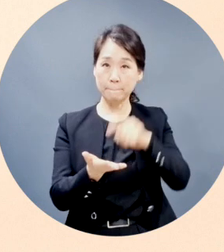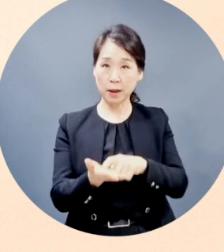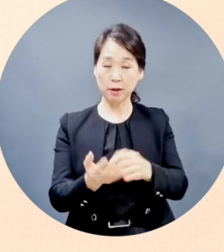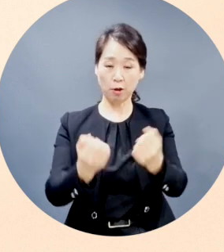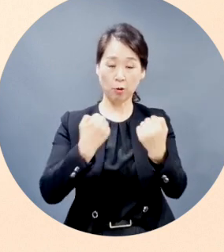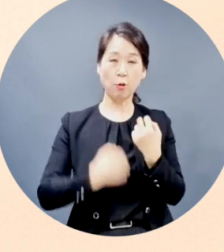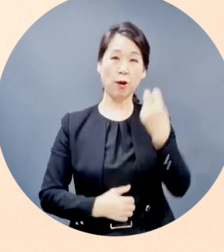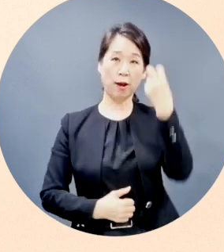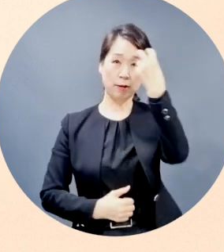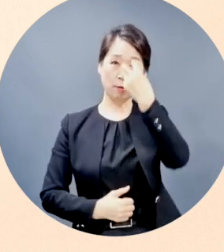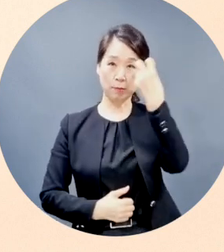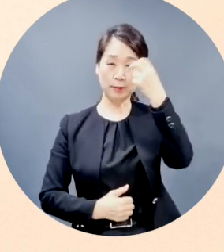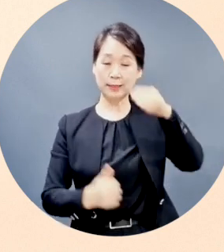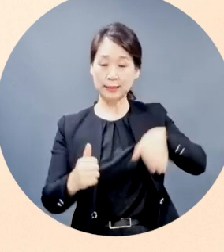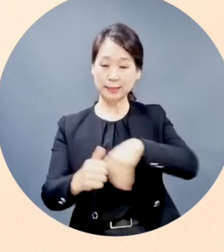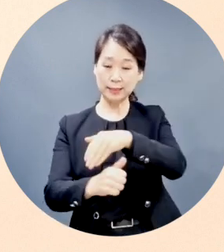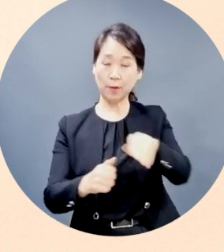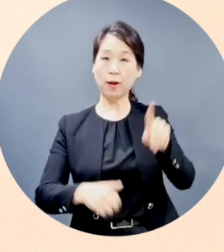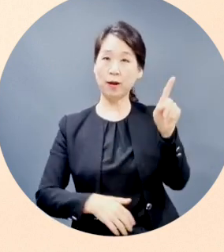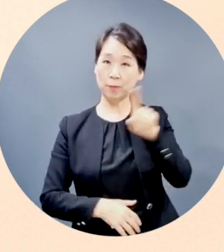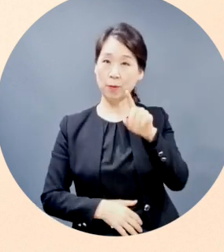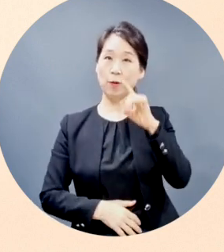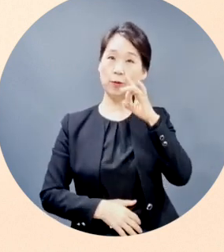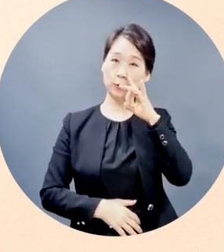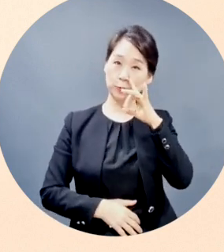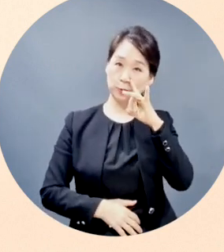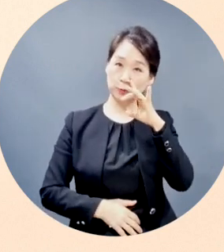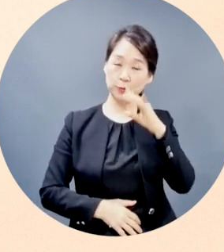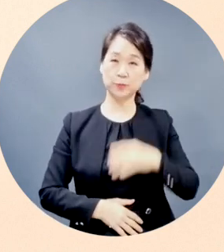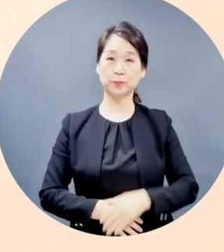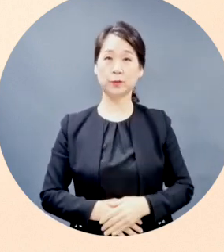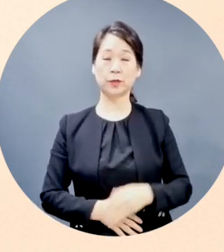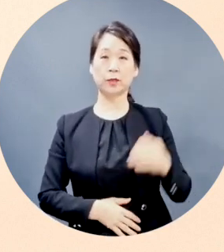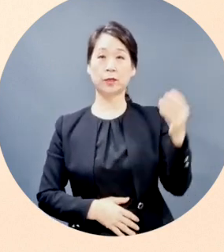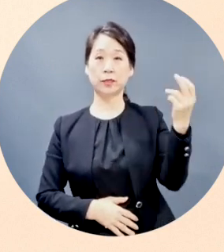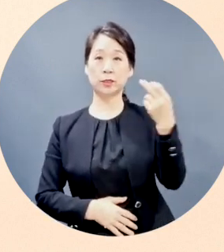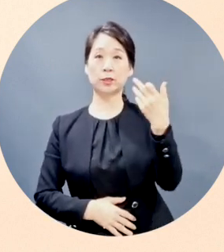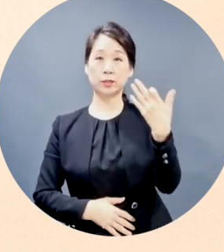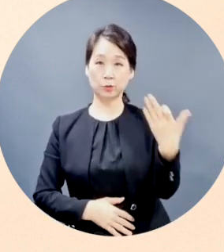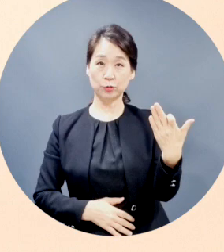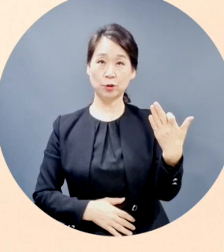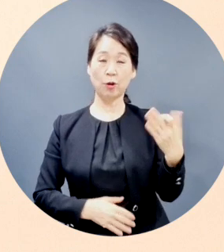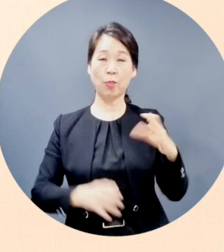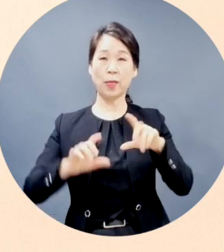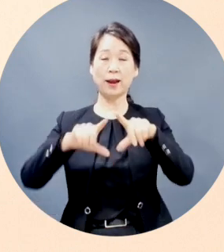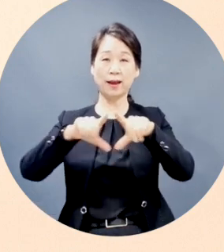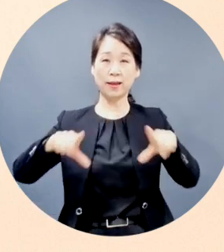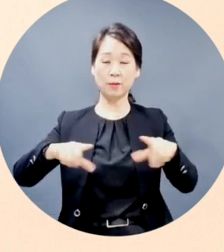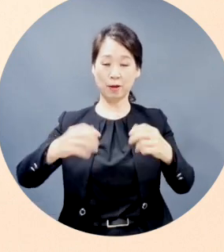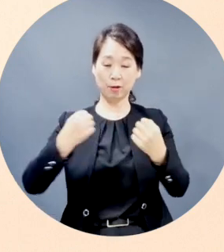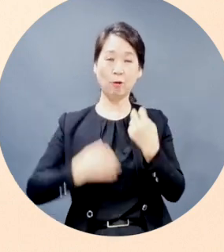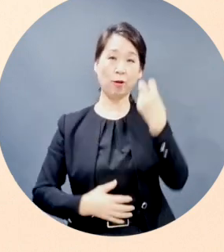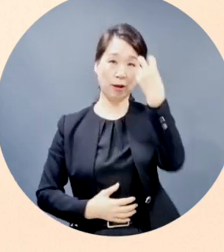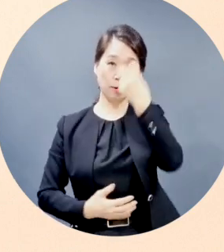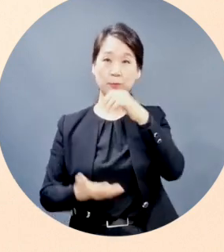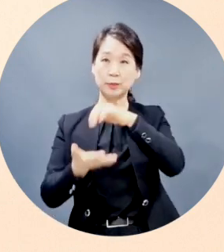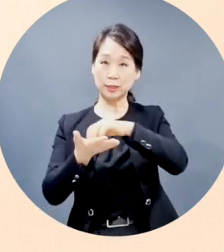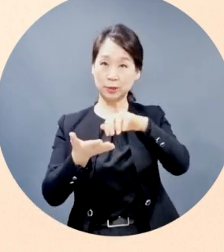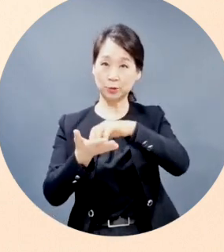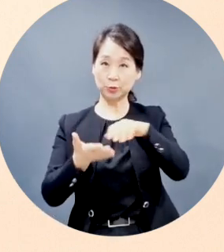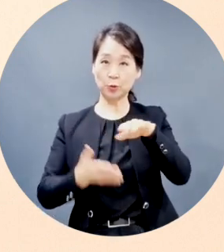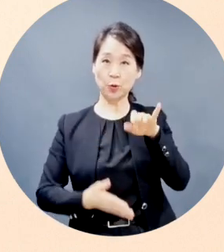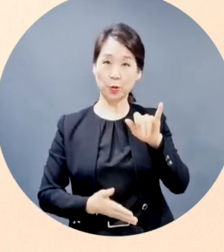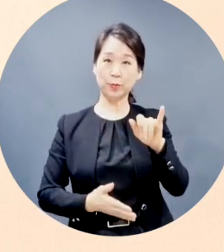있는 건강검진의 현황은 어떠한지 궁금한데요. 2019년도 국가 일반 건강검진 수검률을